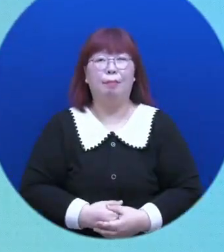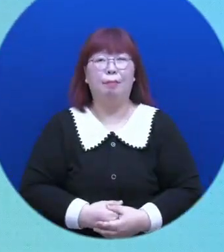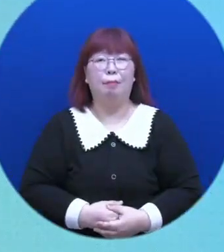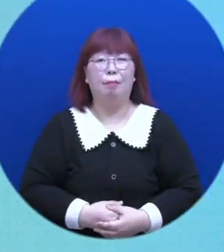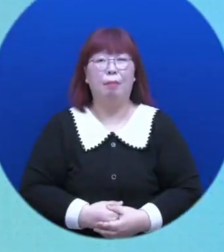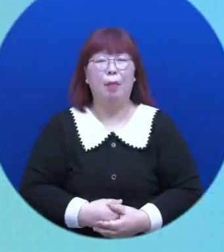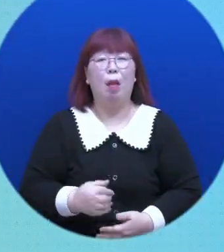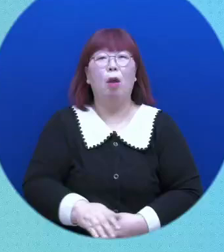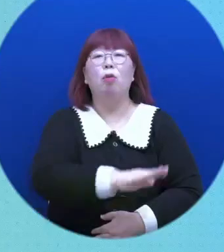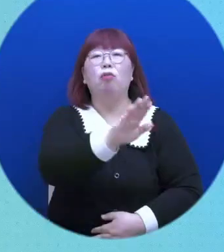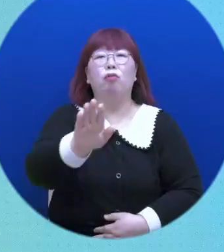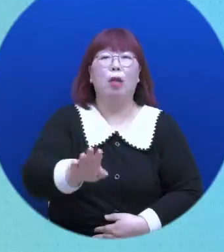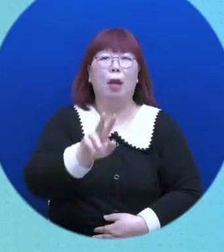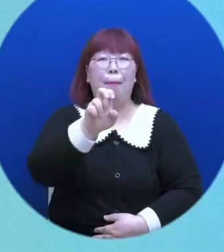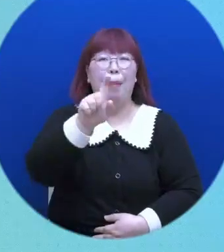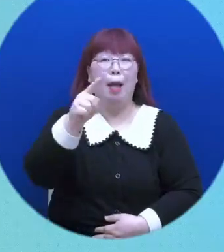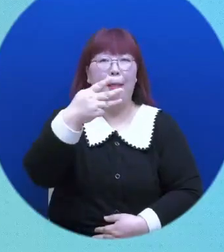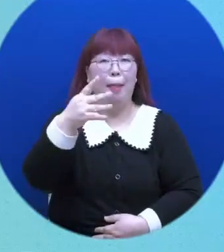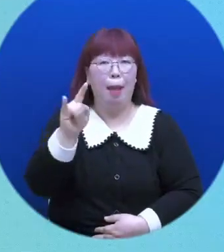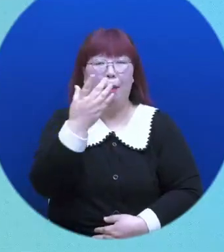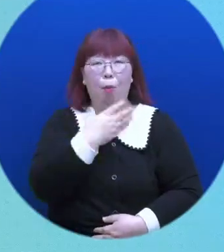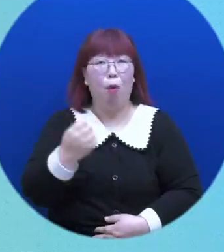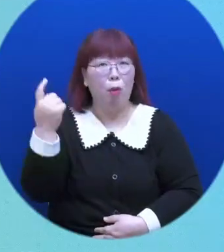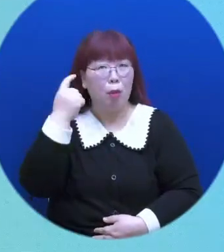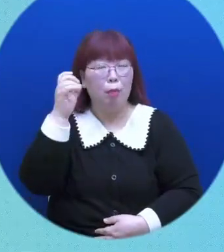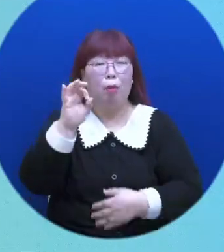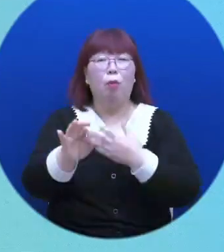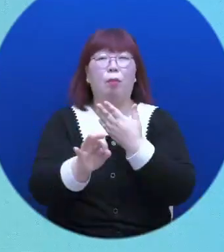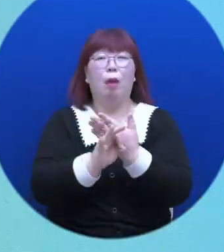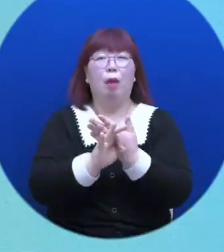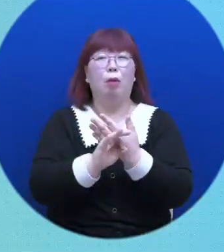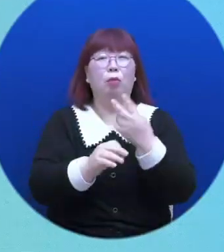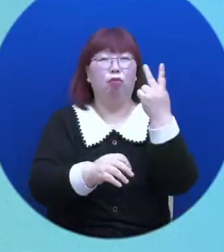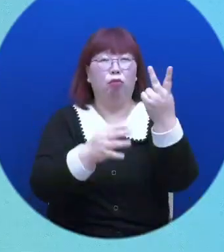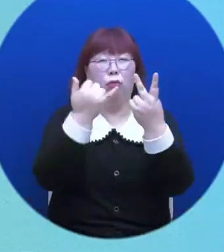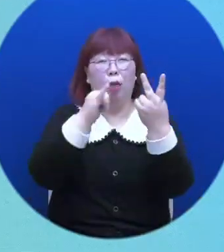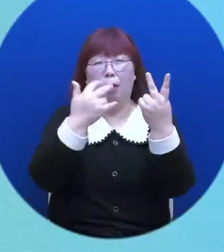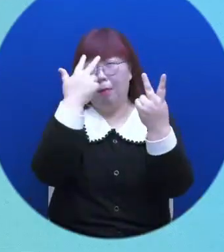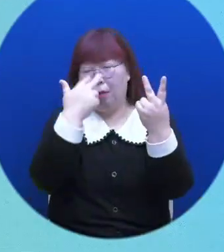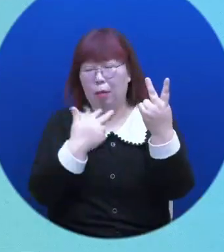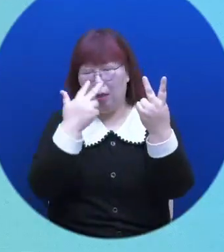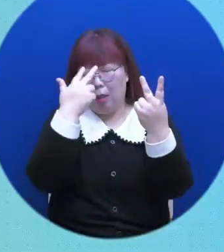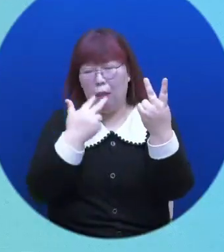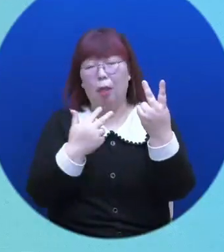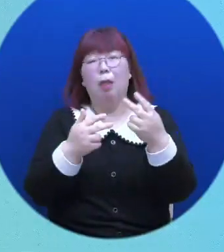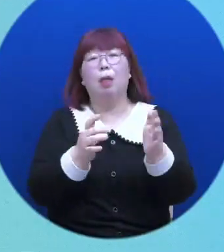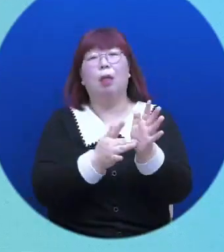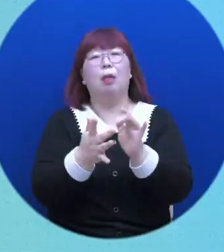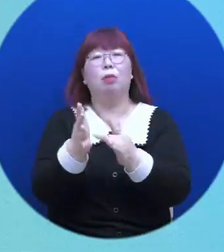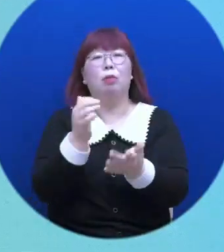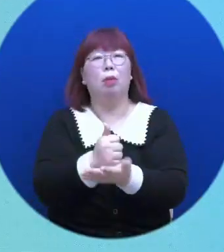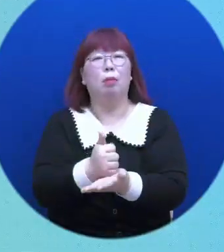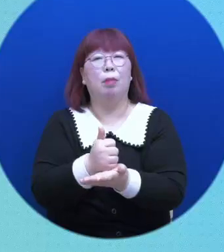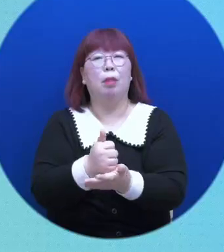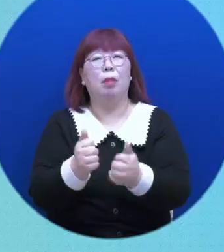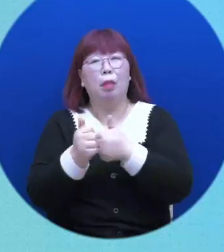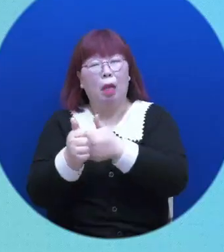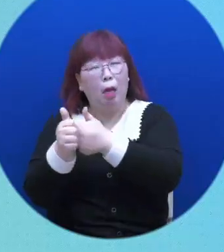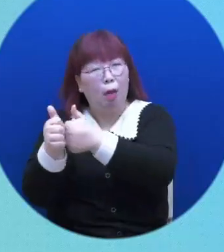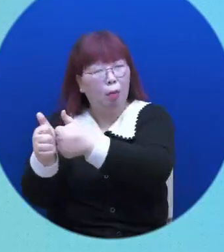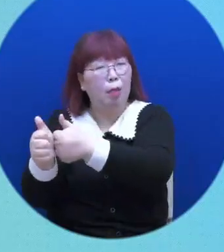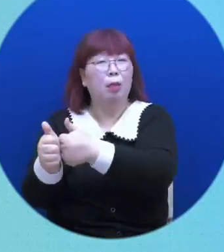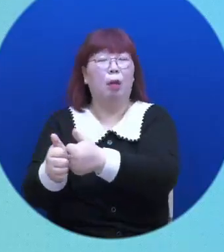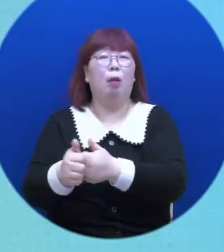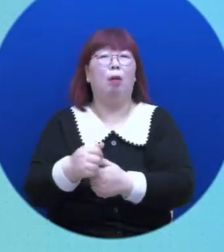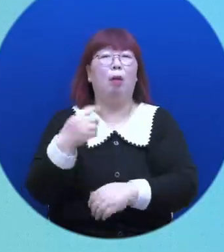우리가 마태복음 9장에 보면 2명의 시각장애인이 예수님을 따라오면서 다윗의 자손이여